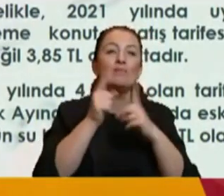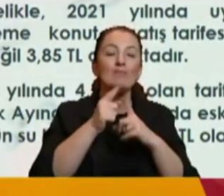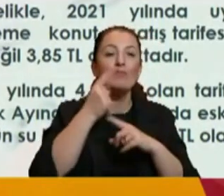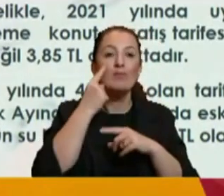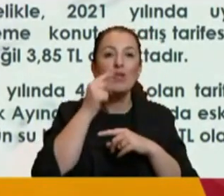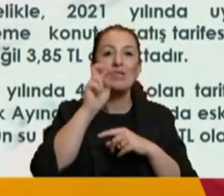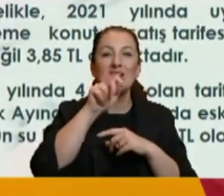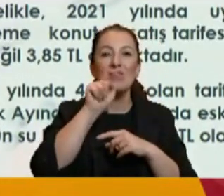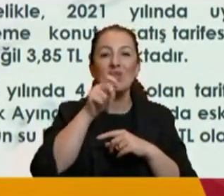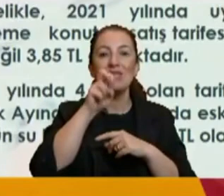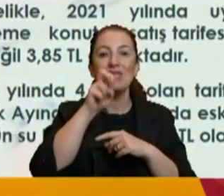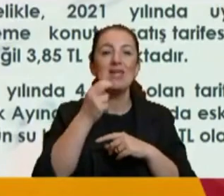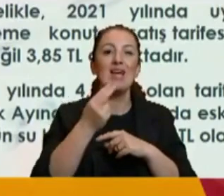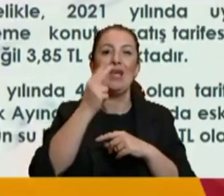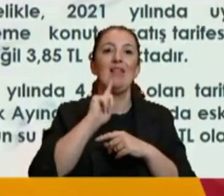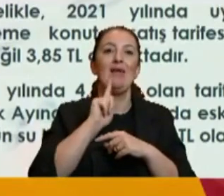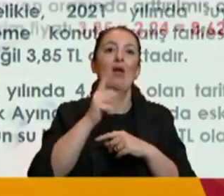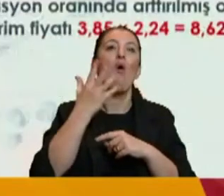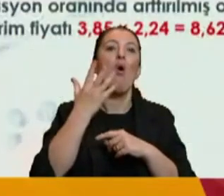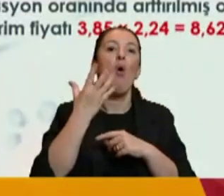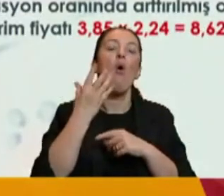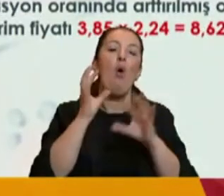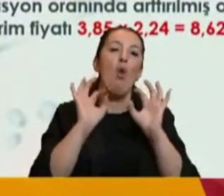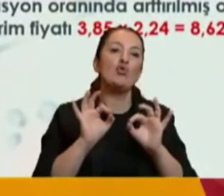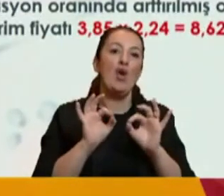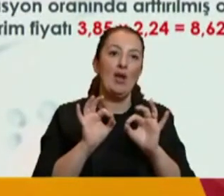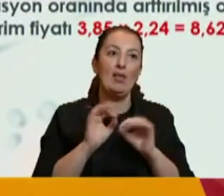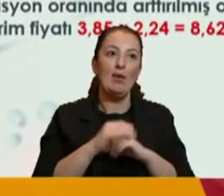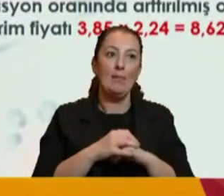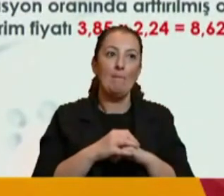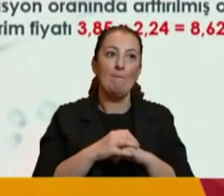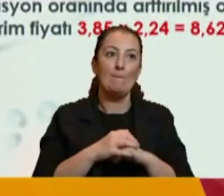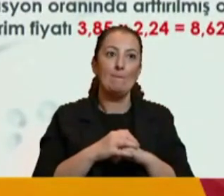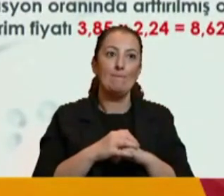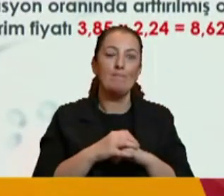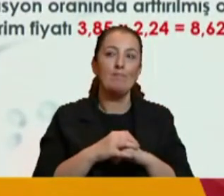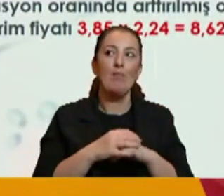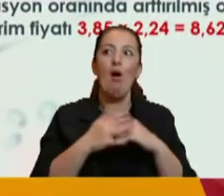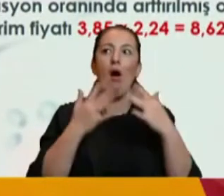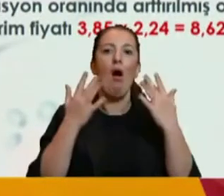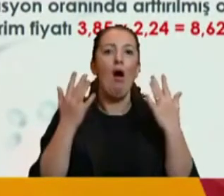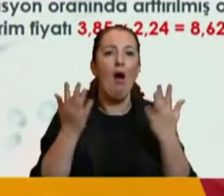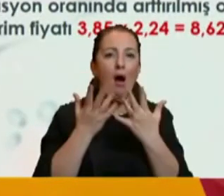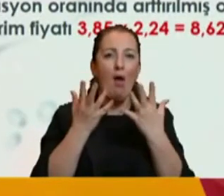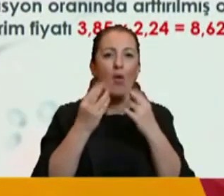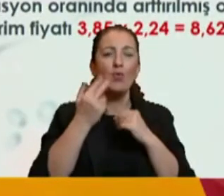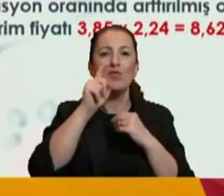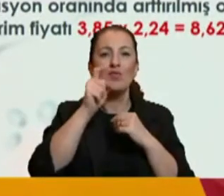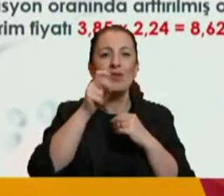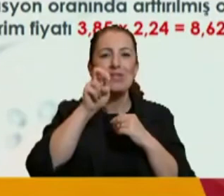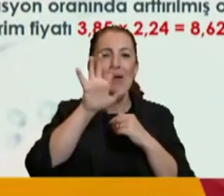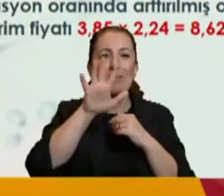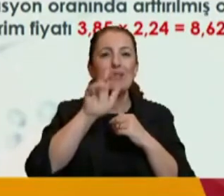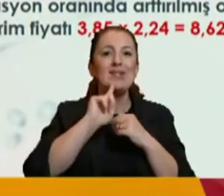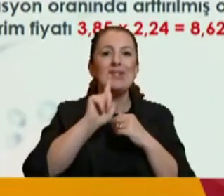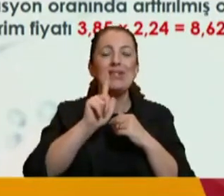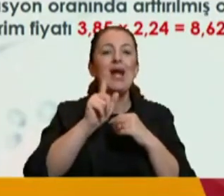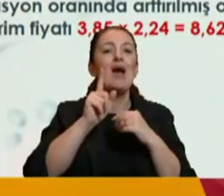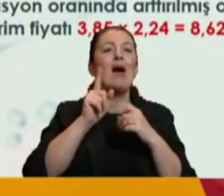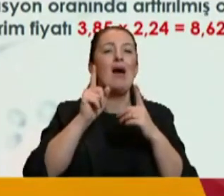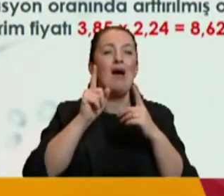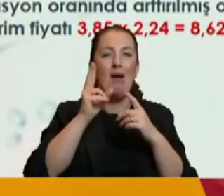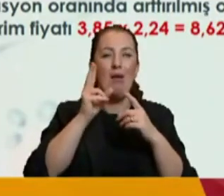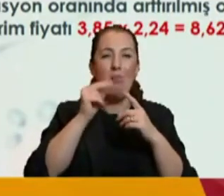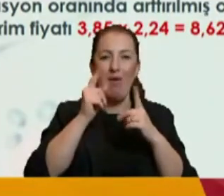8.80 7 TL olacaktır bu halihazırda uygulanan 3 85 TL tarifesi